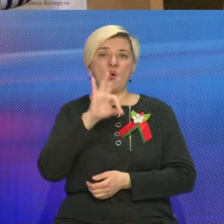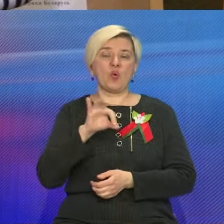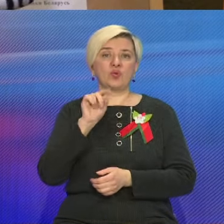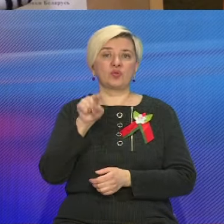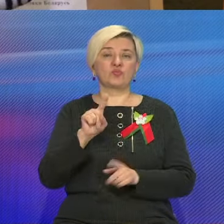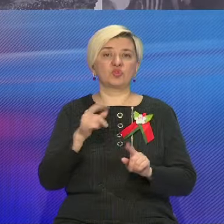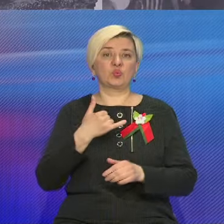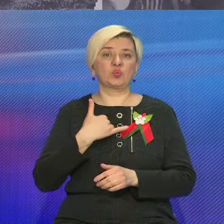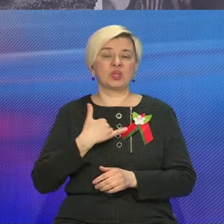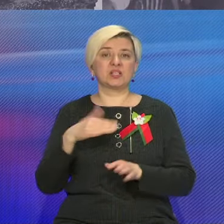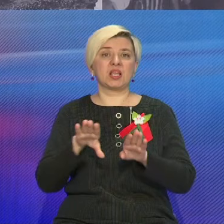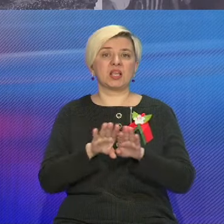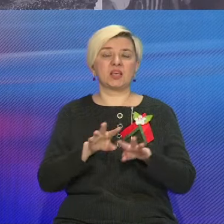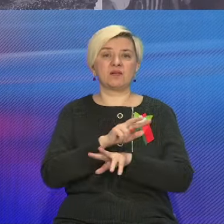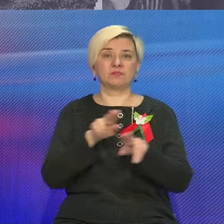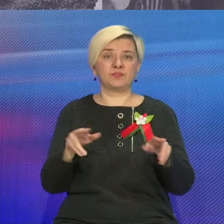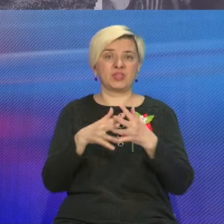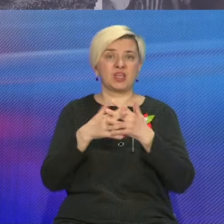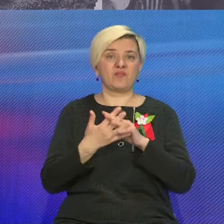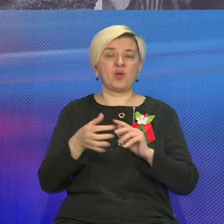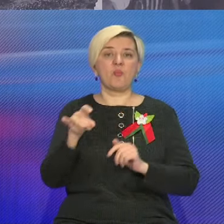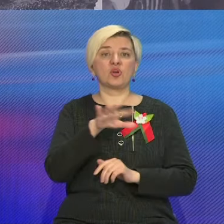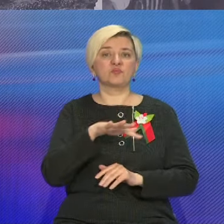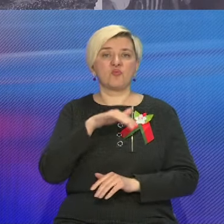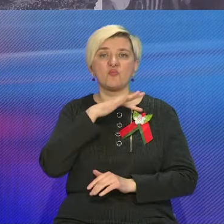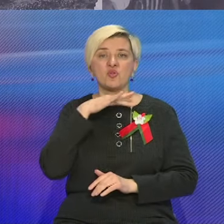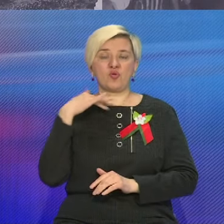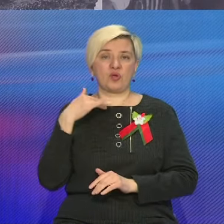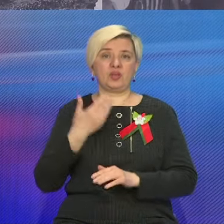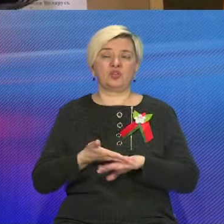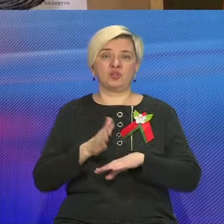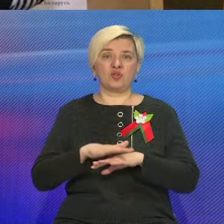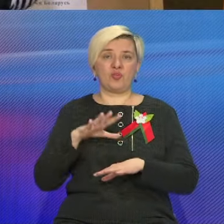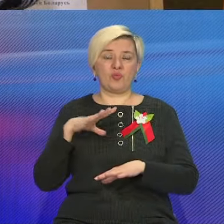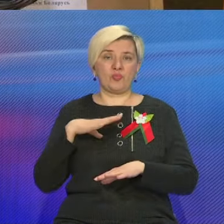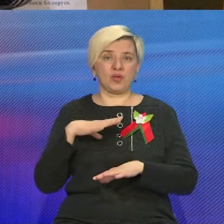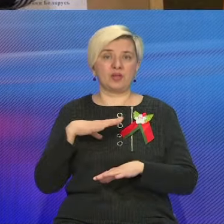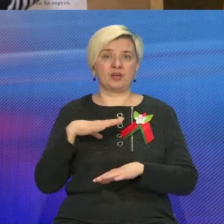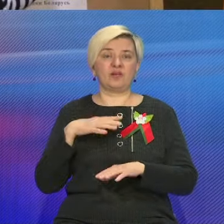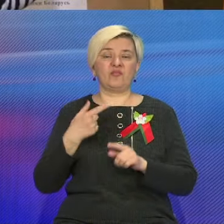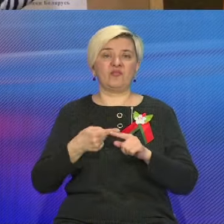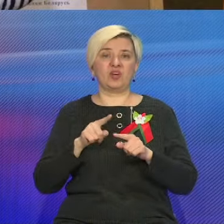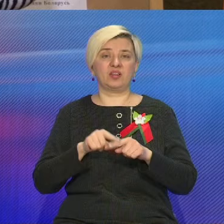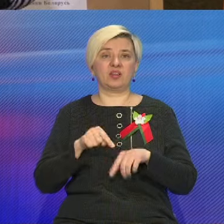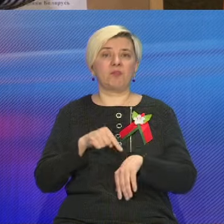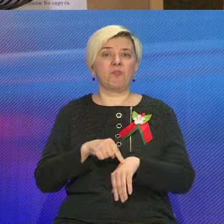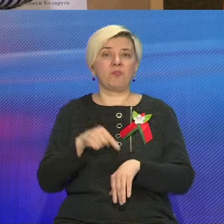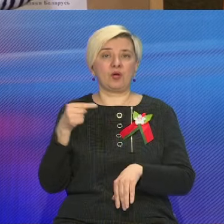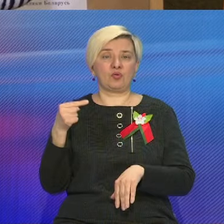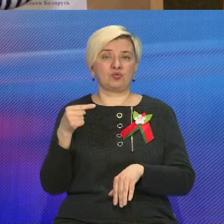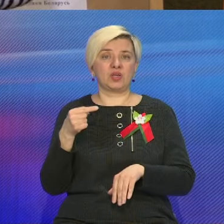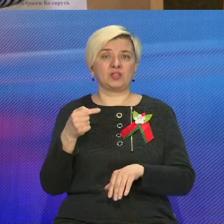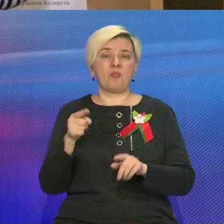такіх деревень па нашай рэспубліцы очень-очень многа. Цяжэло было з маральнай стараны вот в это вот пагружацца, потому што